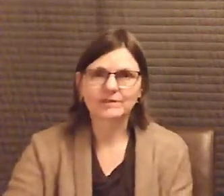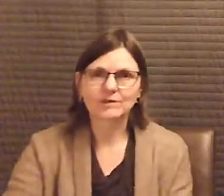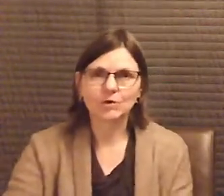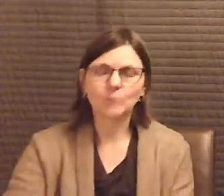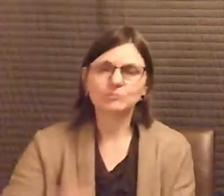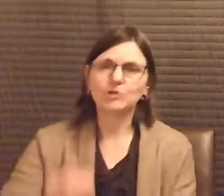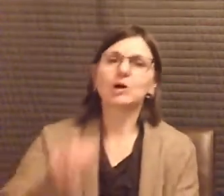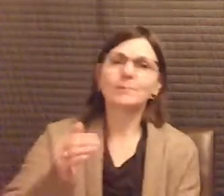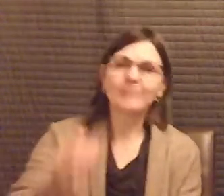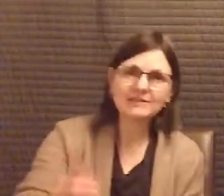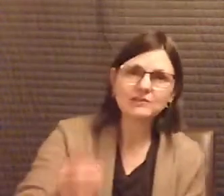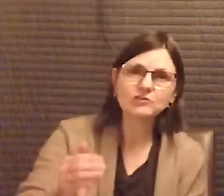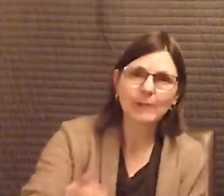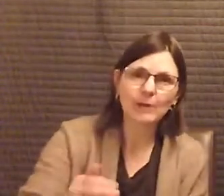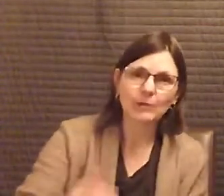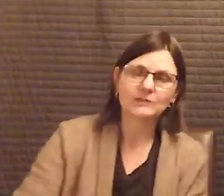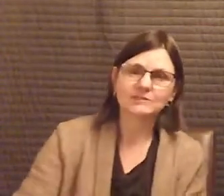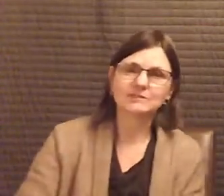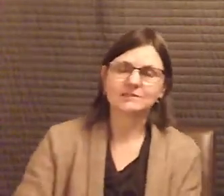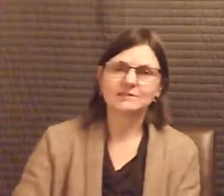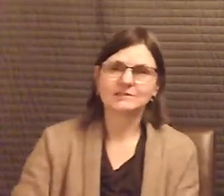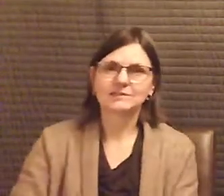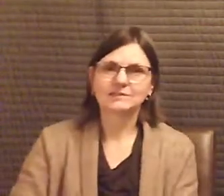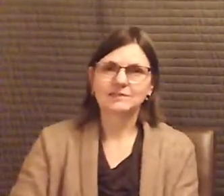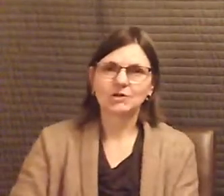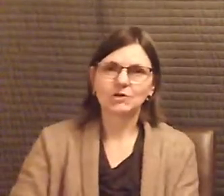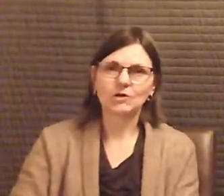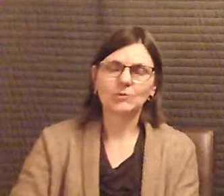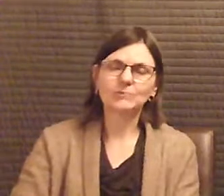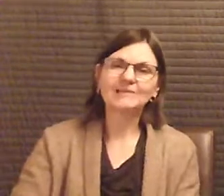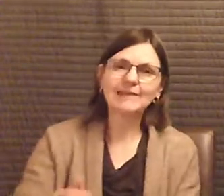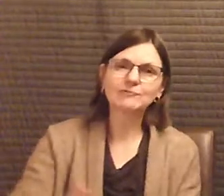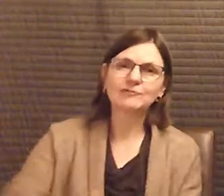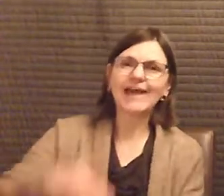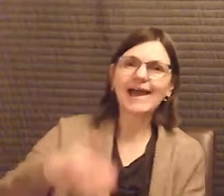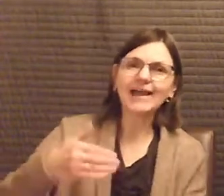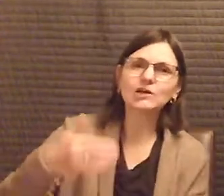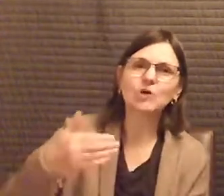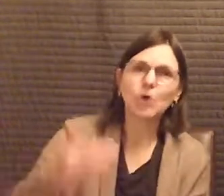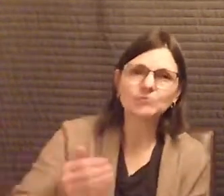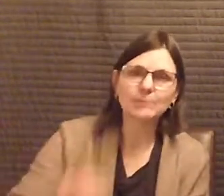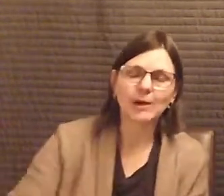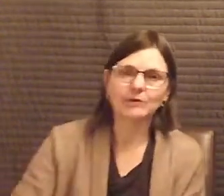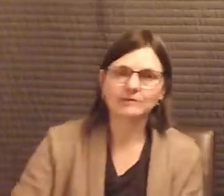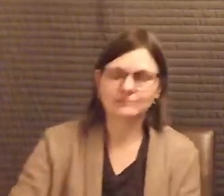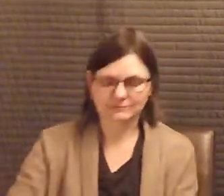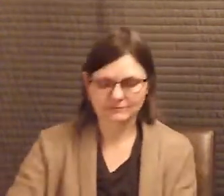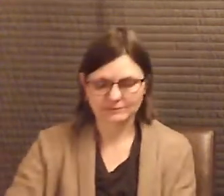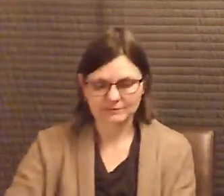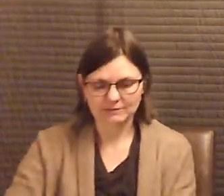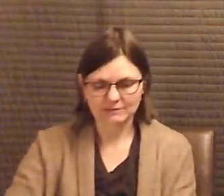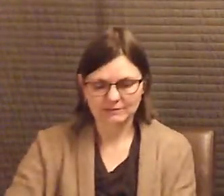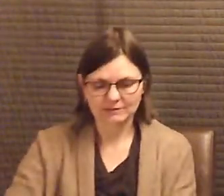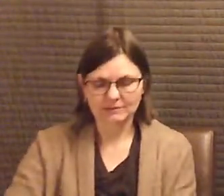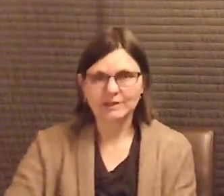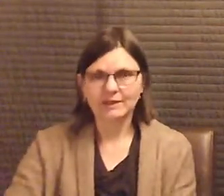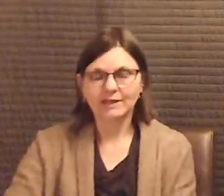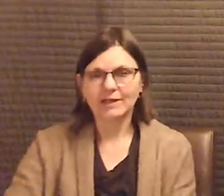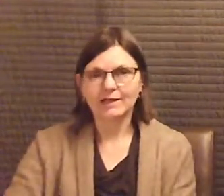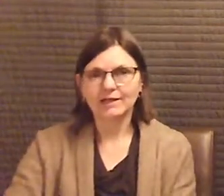build het shirt van de gemeente de bouw te beelden zijn slag om het leven van de heiligen op de bal zinloos